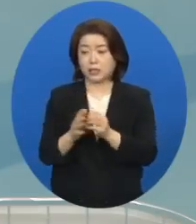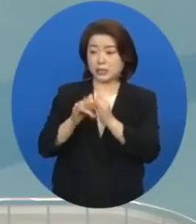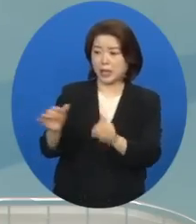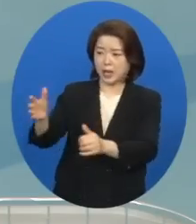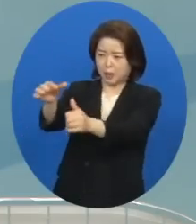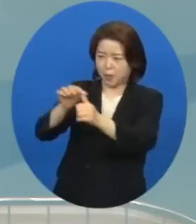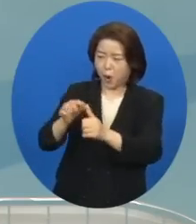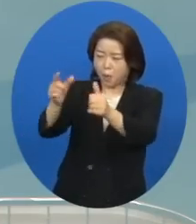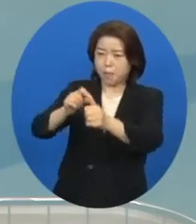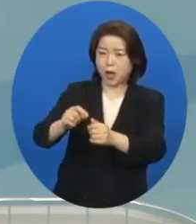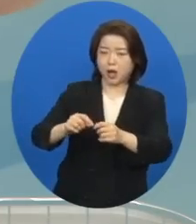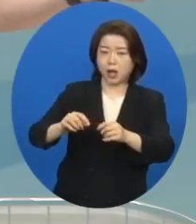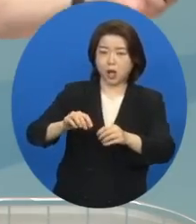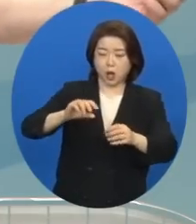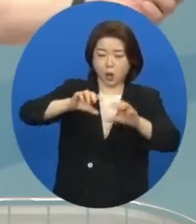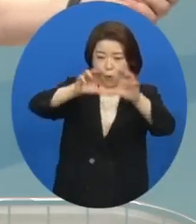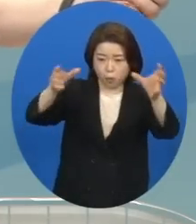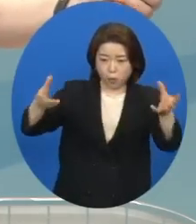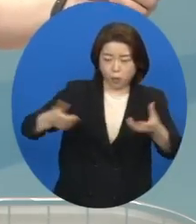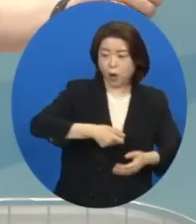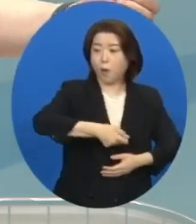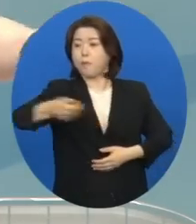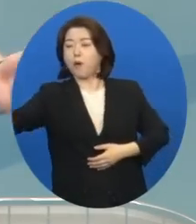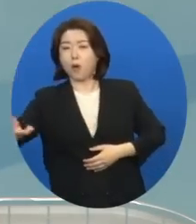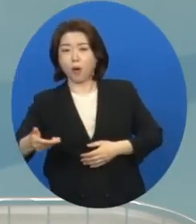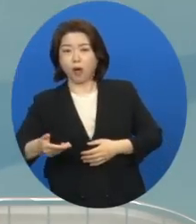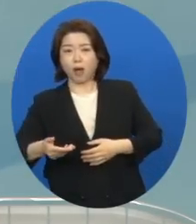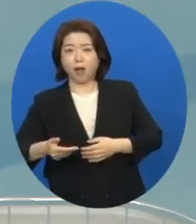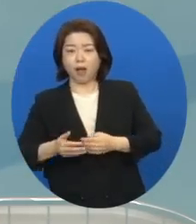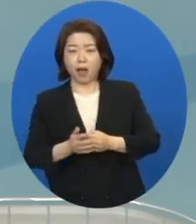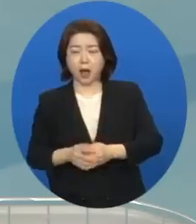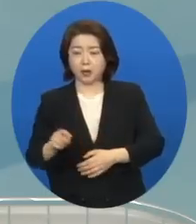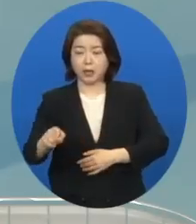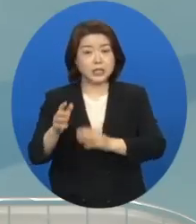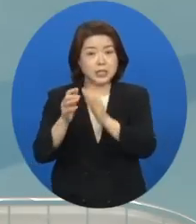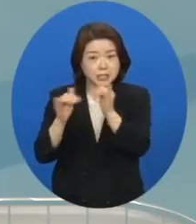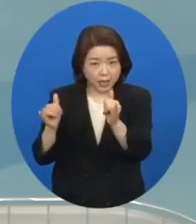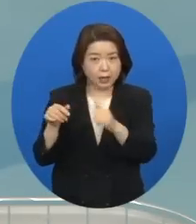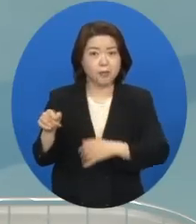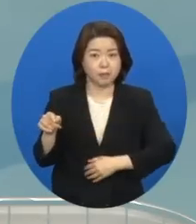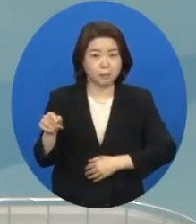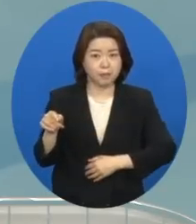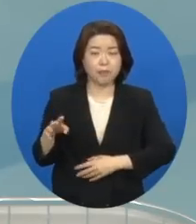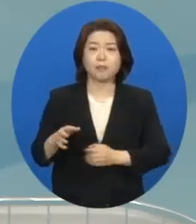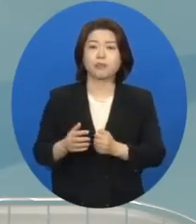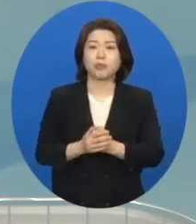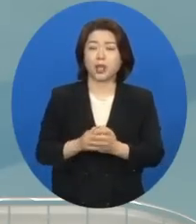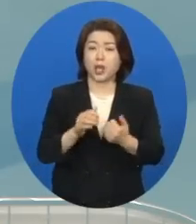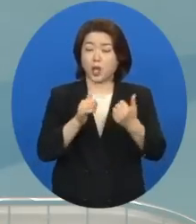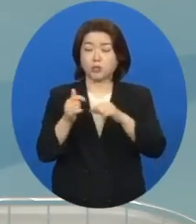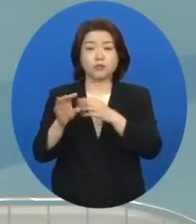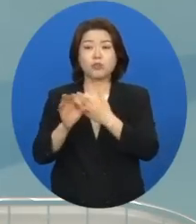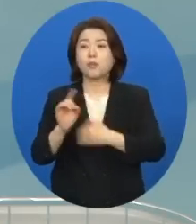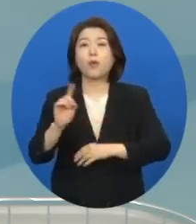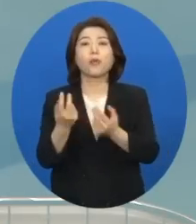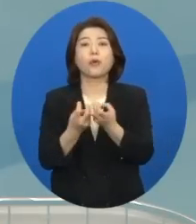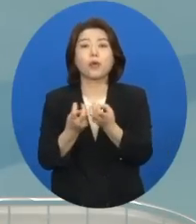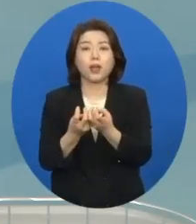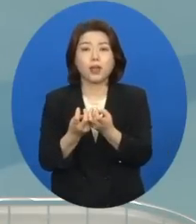주려고 구명정을 던졌어요. 자, 이 사람이 죽으려면 어떻게 해야